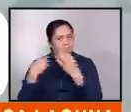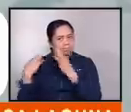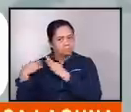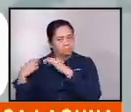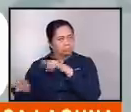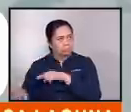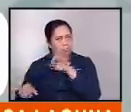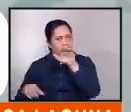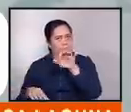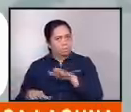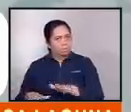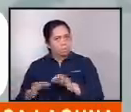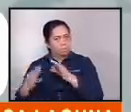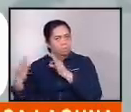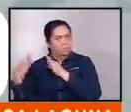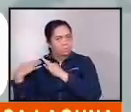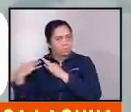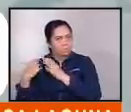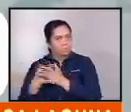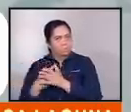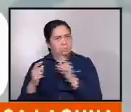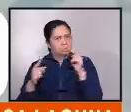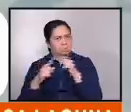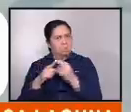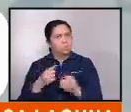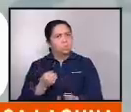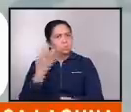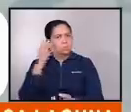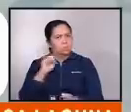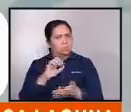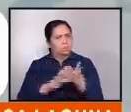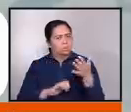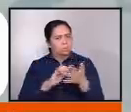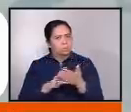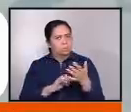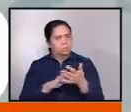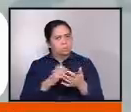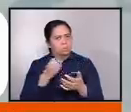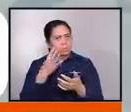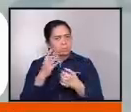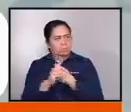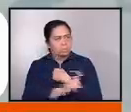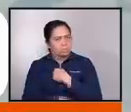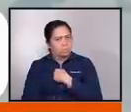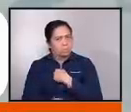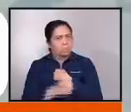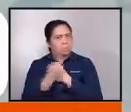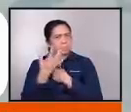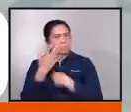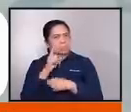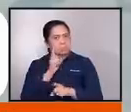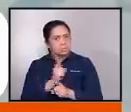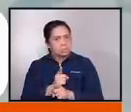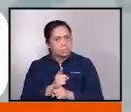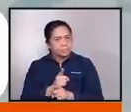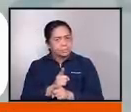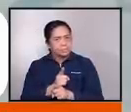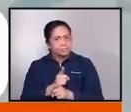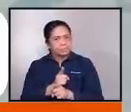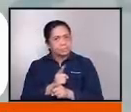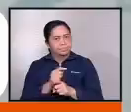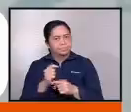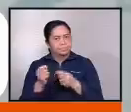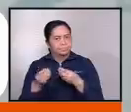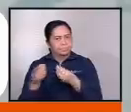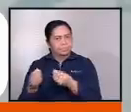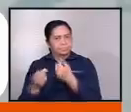cashier, at kung meron siya pananagutan, hanggang magkano lang pwedeng ibawas, o hanggang ano ba talaga ang pwedeng ipataw na